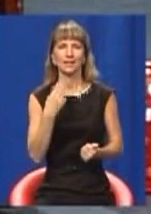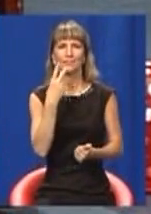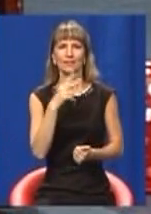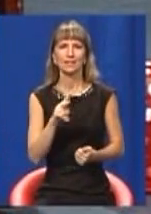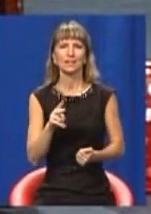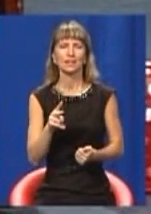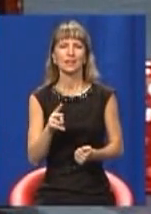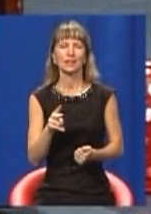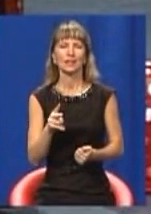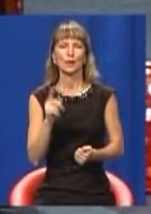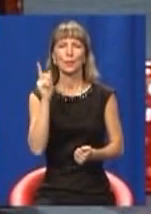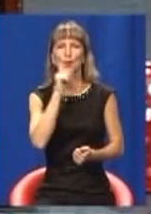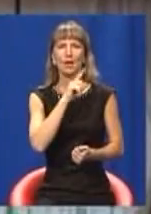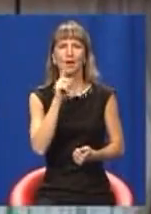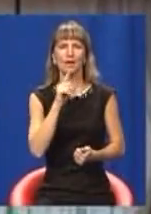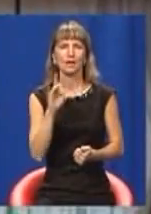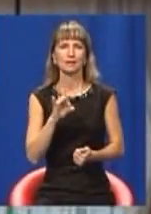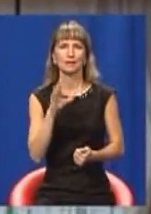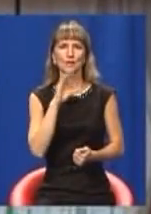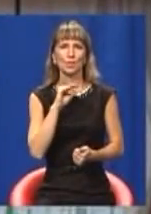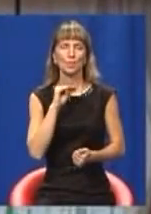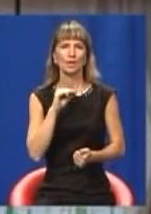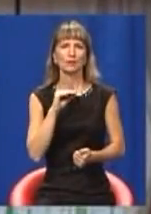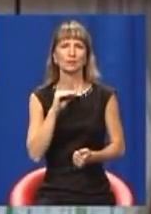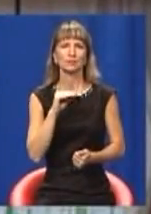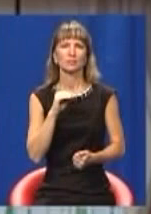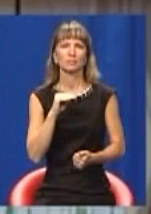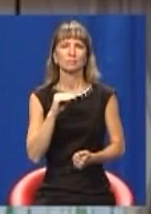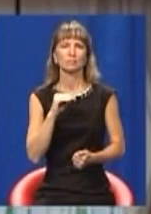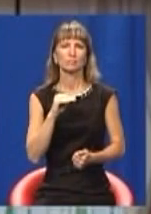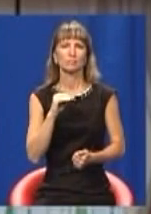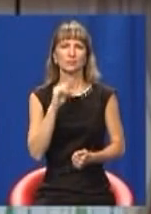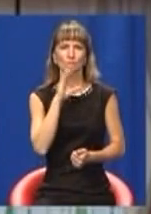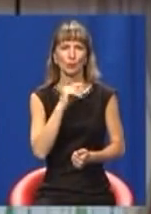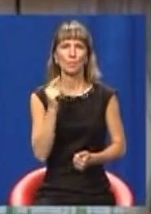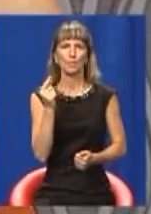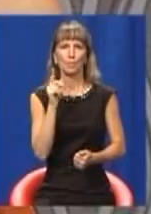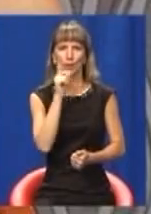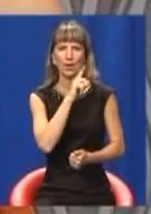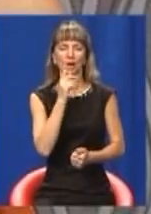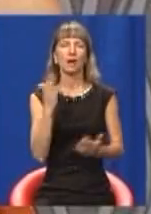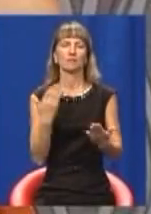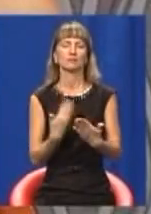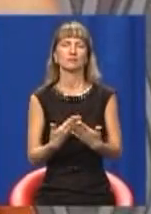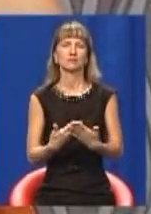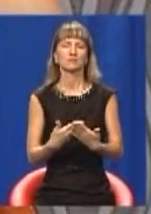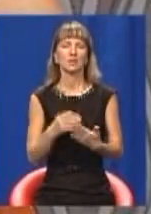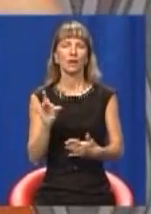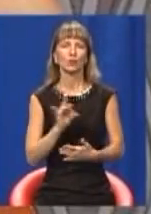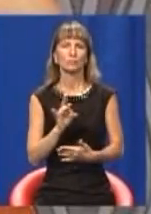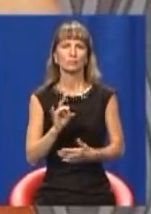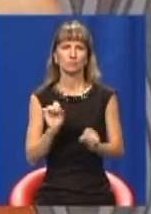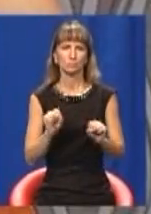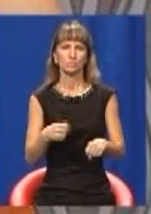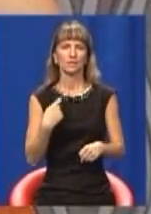видела. Такая небольшая порода. Невеличка порода, ти маєш на увазі невеличкий цуцик? Да. А яких приблизно розмірів?